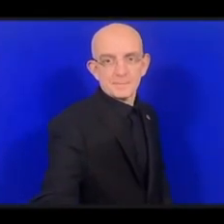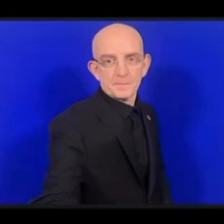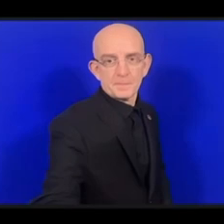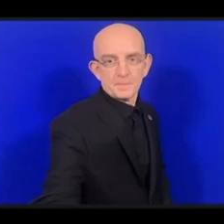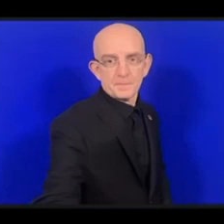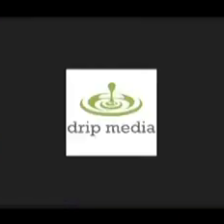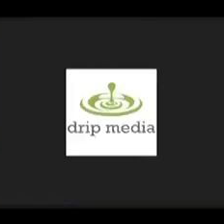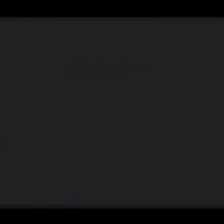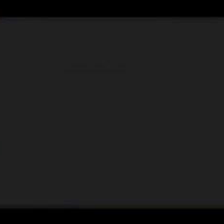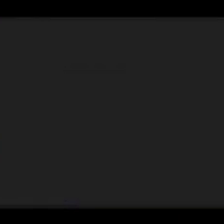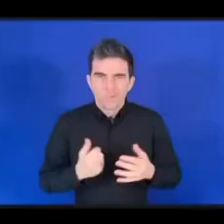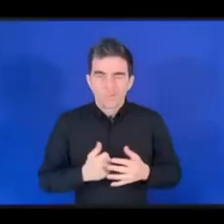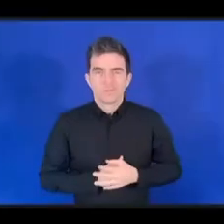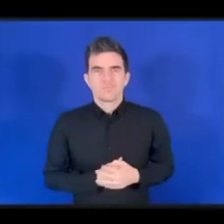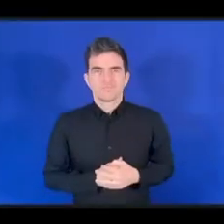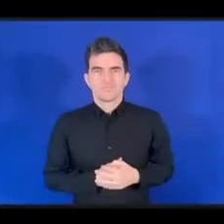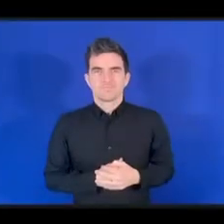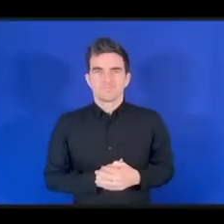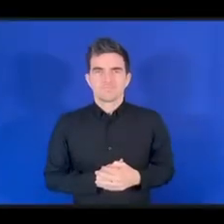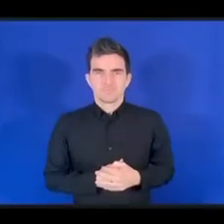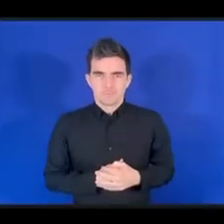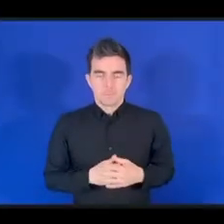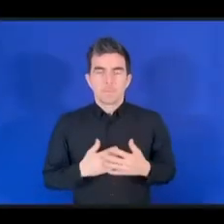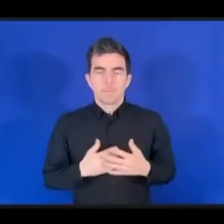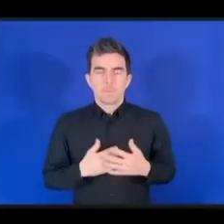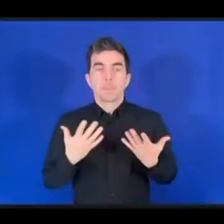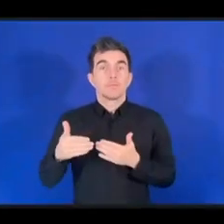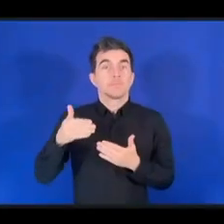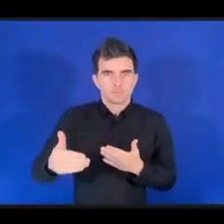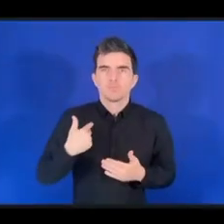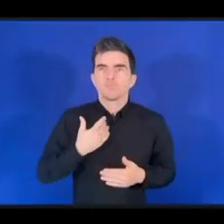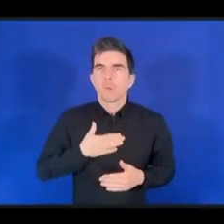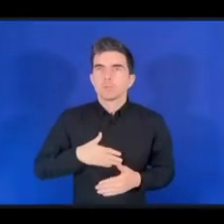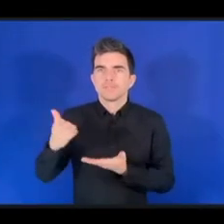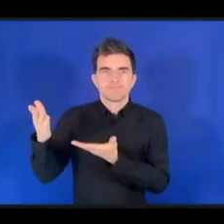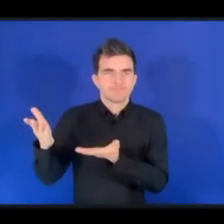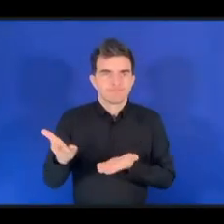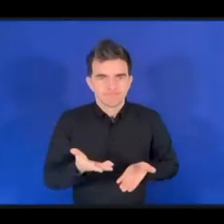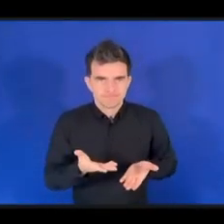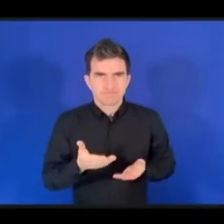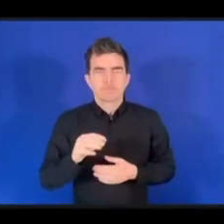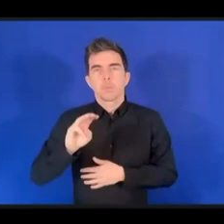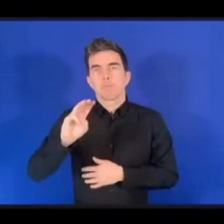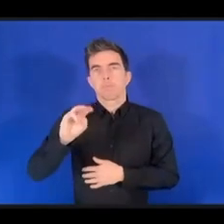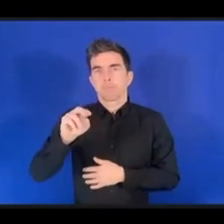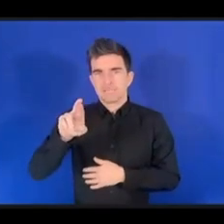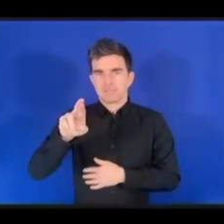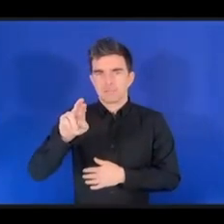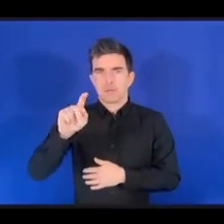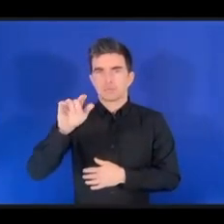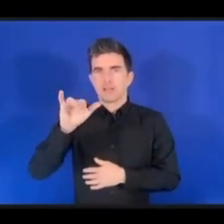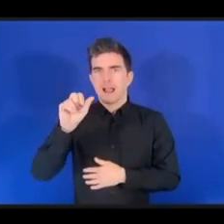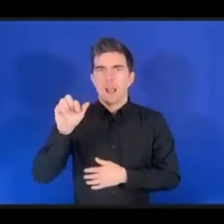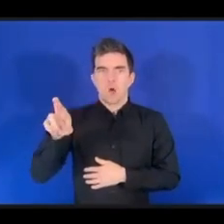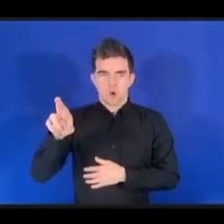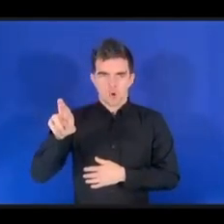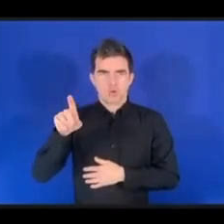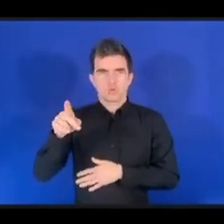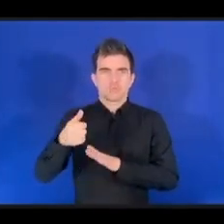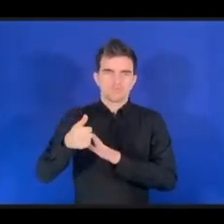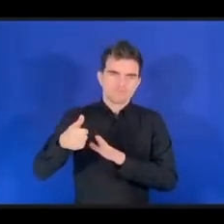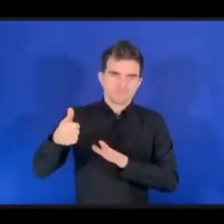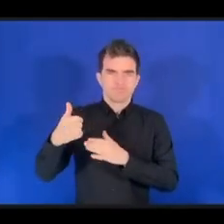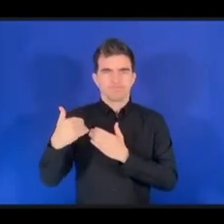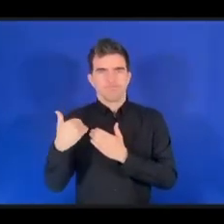Cassar j'invite maintenant monsieur Rodney Taylor secrétaire général de l'Union des des télécommunications